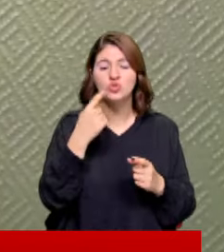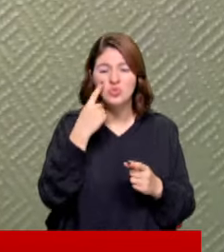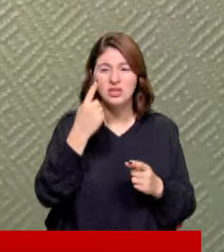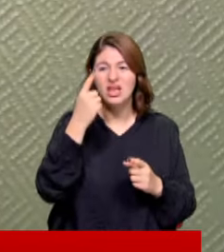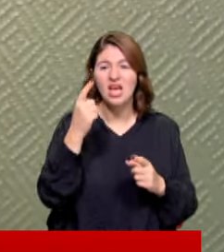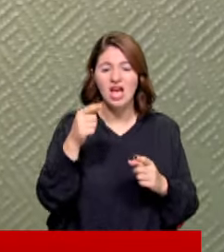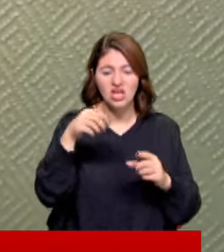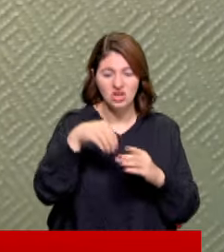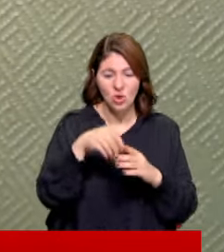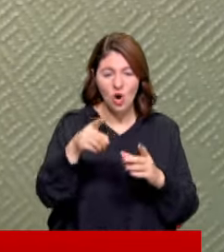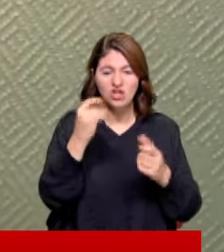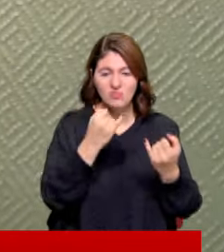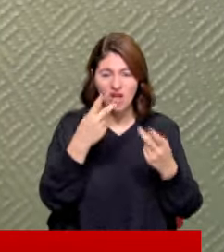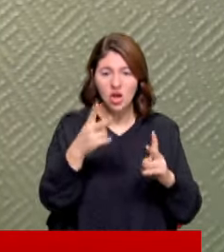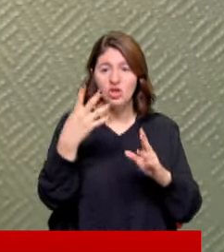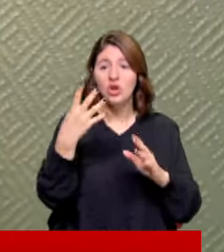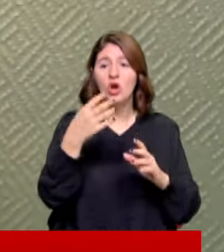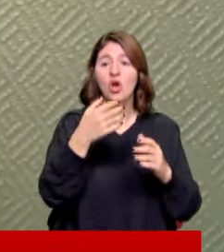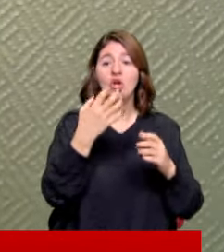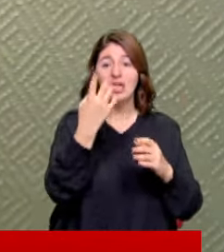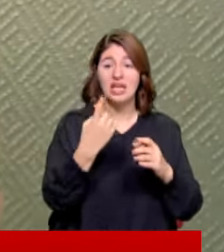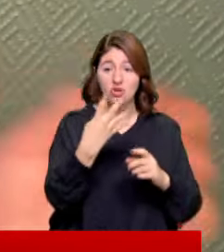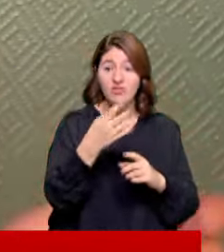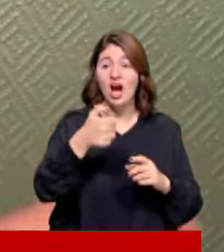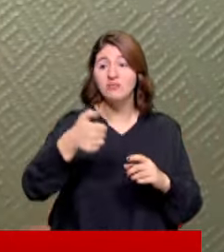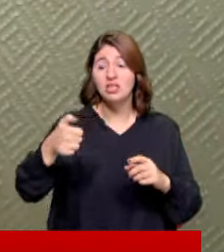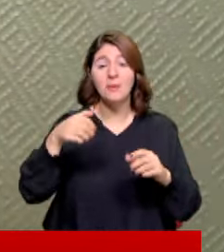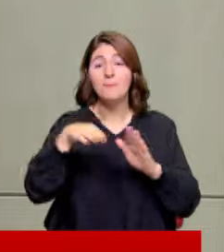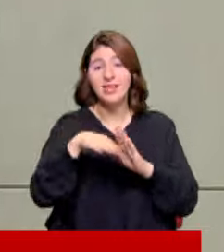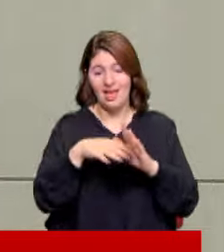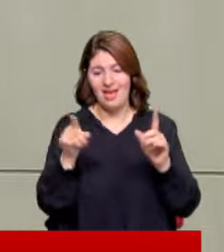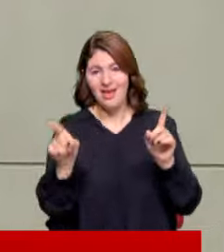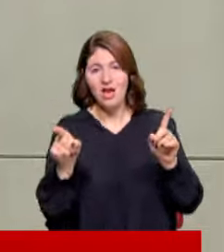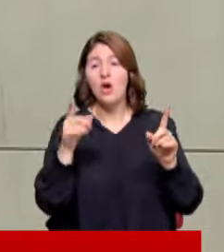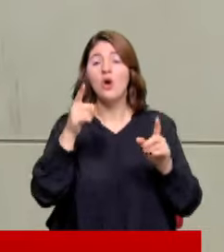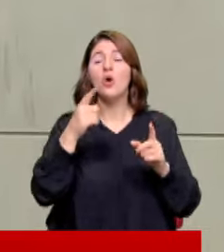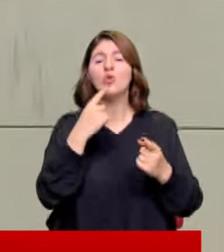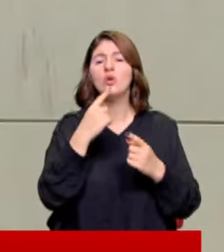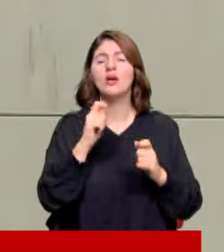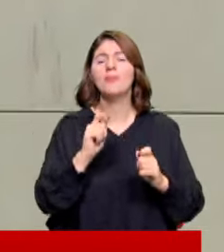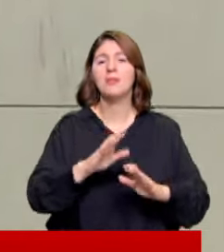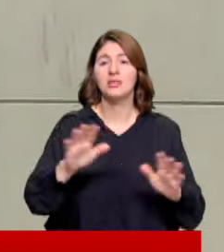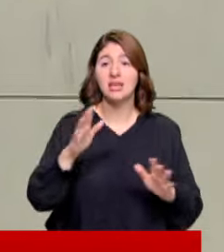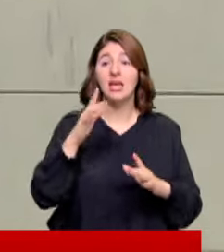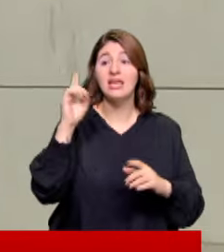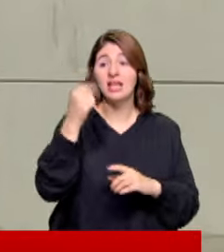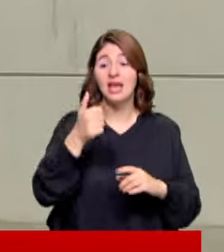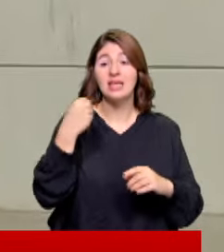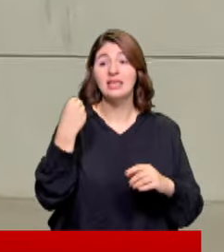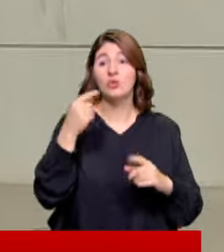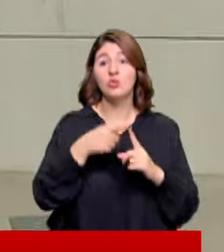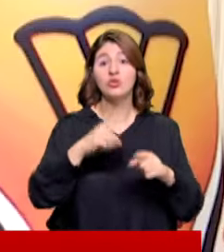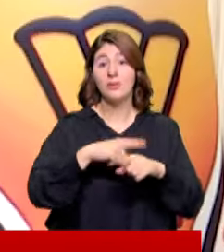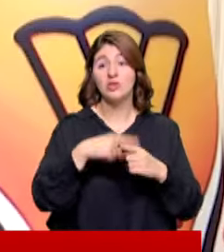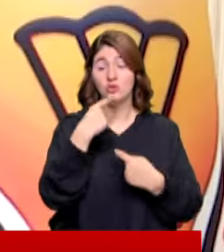ilk dört maddeye ve 66. maddeye el uzatacak kimseyle müzakere etmez. Uzun zamandır iktidarın dinlendirdiği yeni anayasa